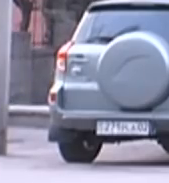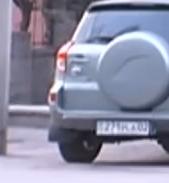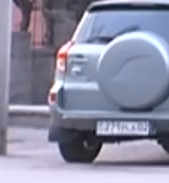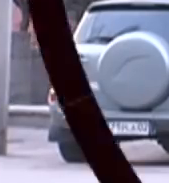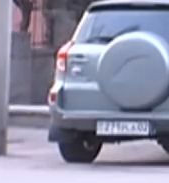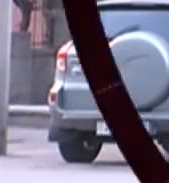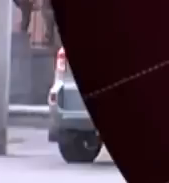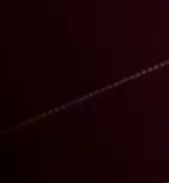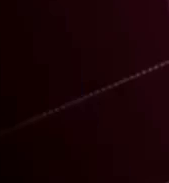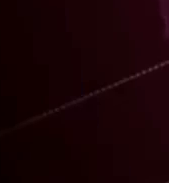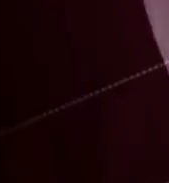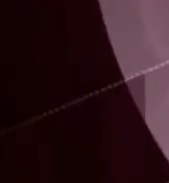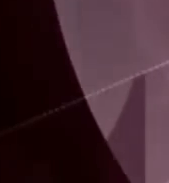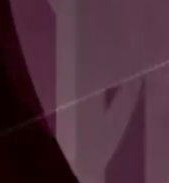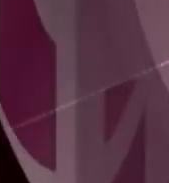Мирзалимова.